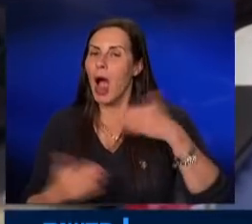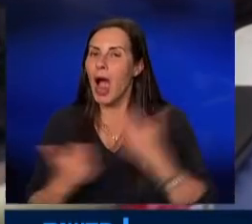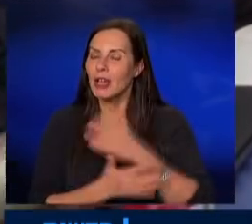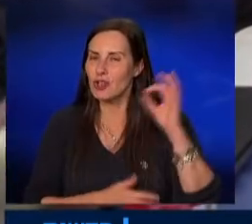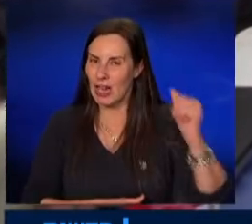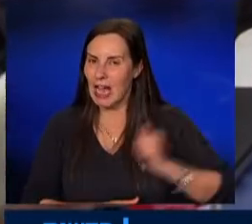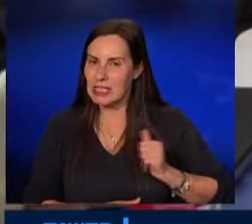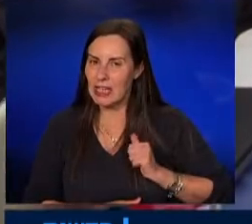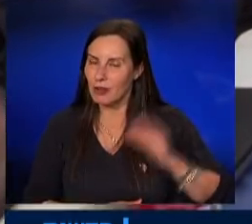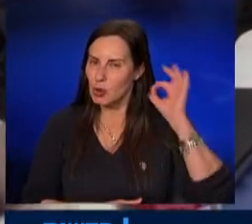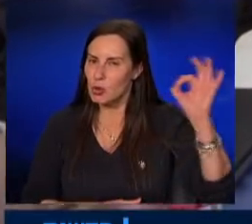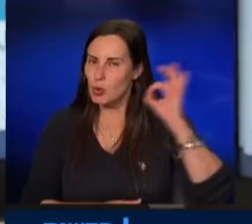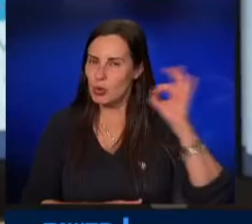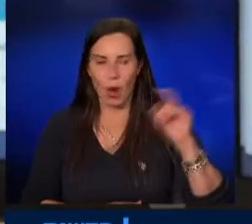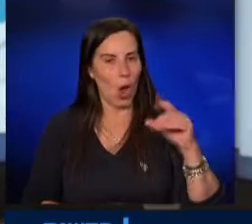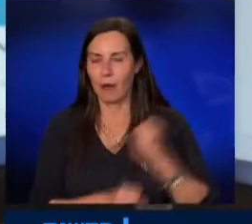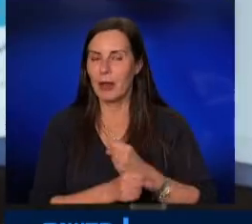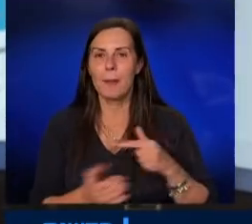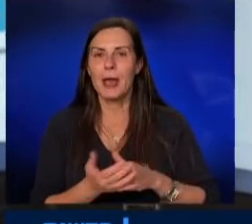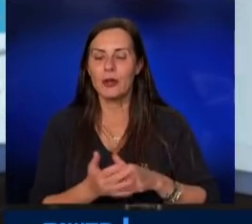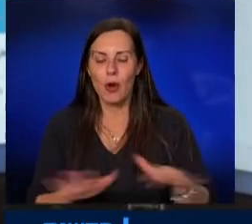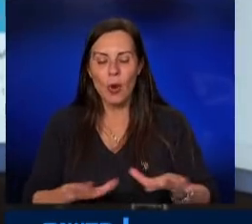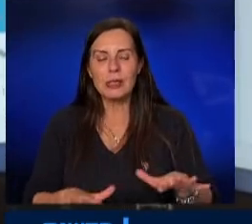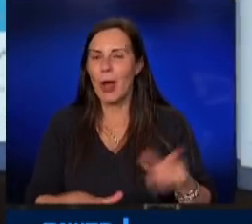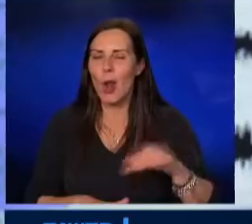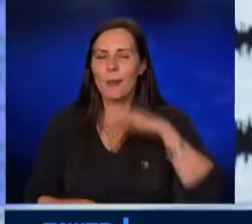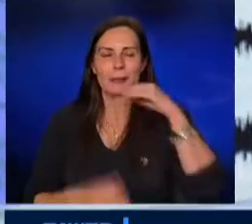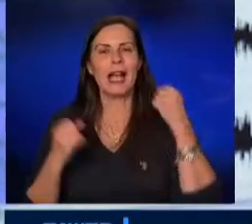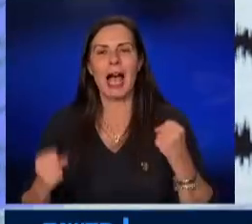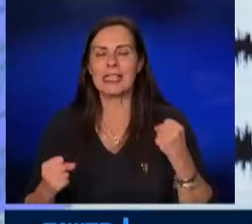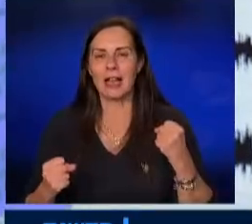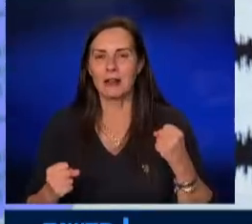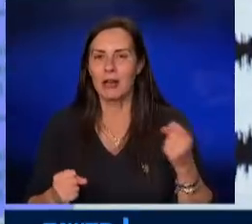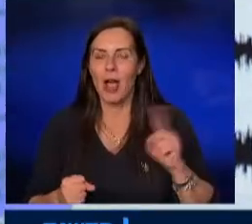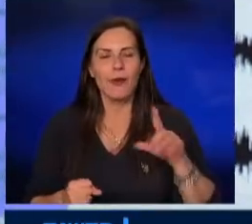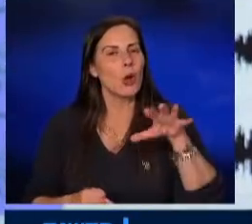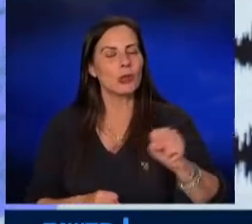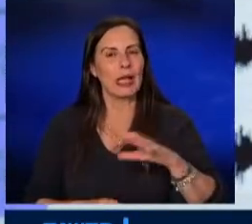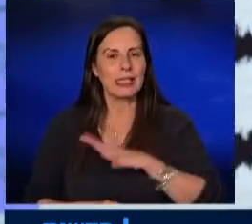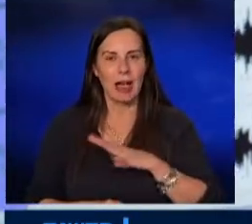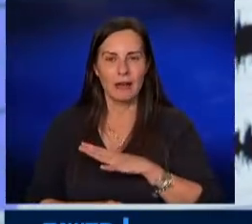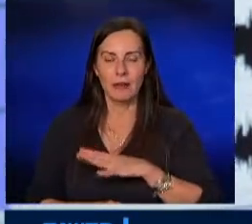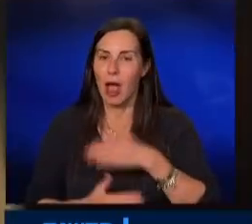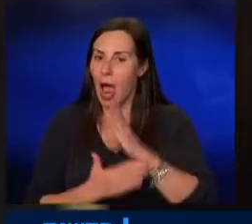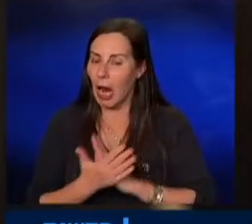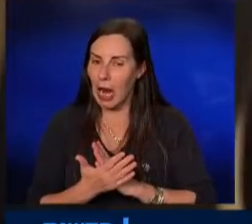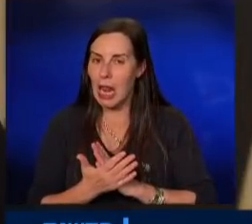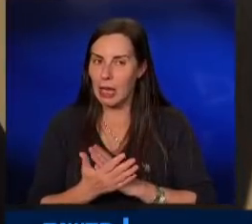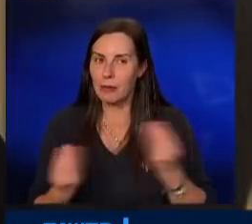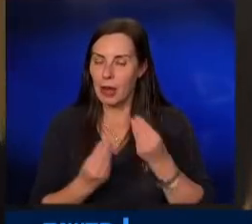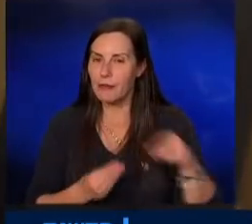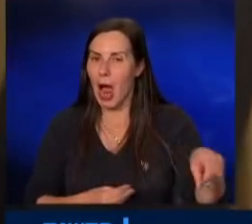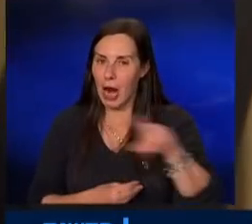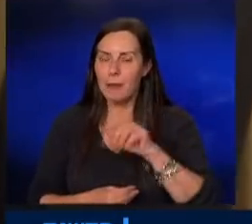פיקוד העורף, מערכת תרועה, לא הופעלה, מכיוון שעוצמת הרעידה לא הייתה חזקה מספיק ולא זוהתה סכנה. חלק מהמערכות